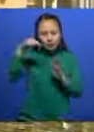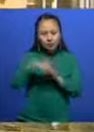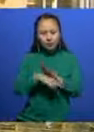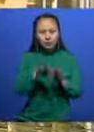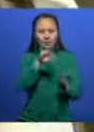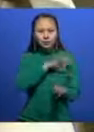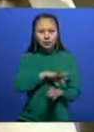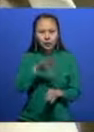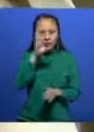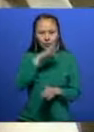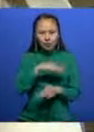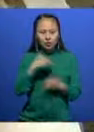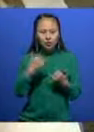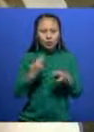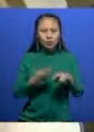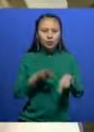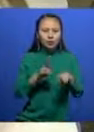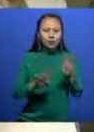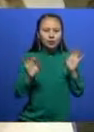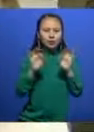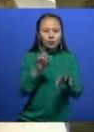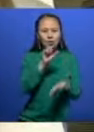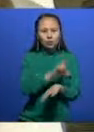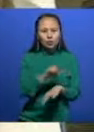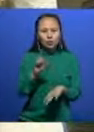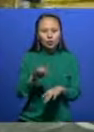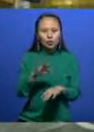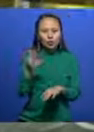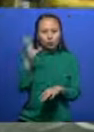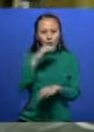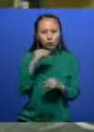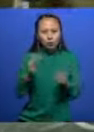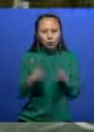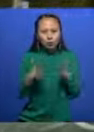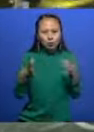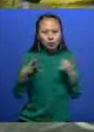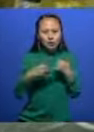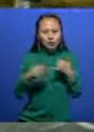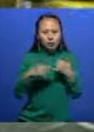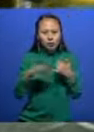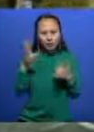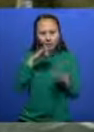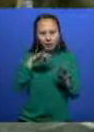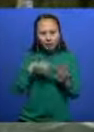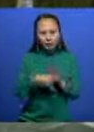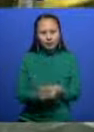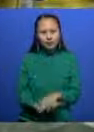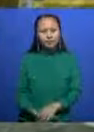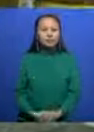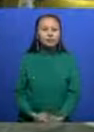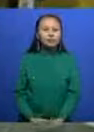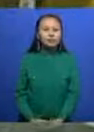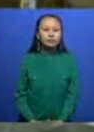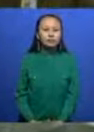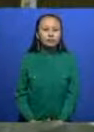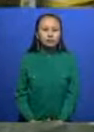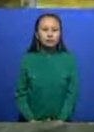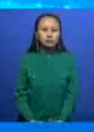арттыруға міндеттеледі. Агрономдардың айтуынша сонда ғана мол өнім алып жер тыңайатын болады. Олжас Керейхан, Дмитрий Пыхтин,